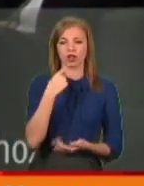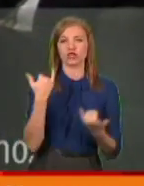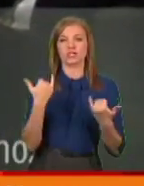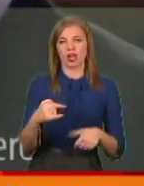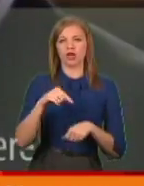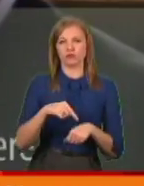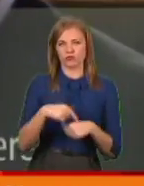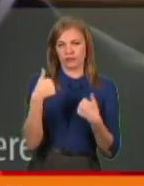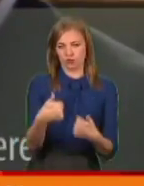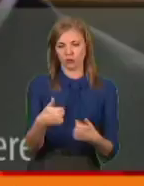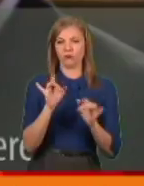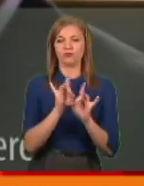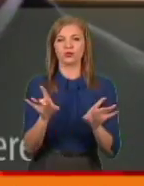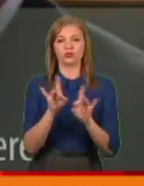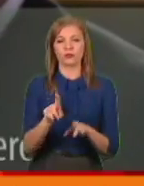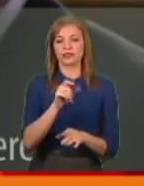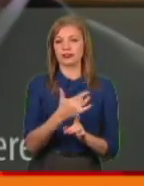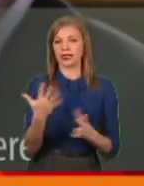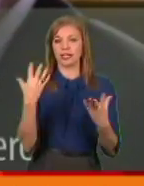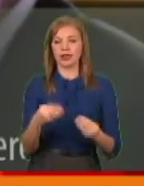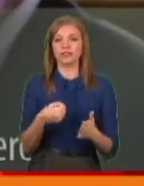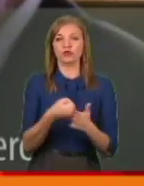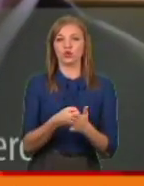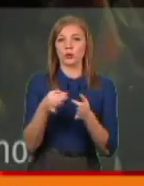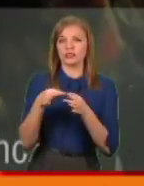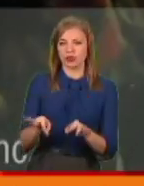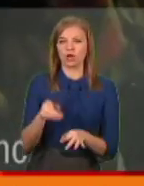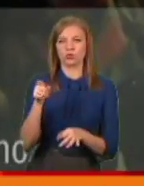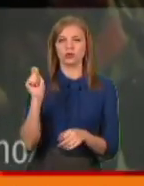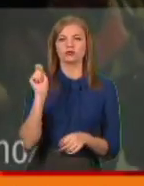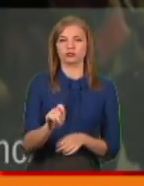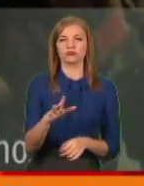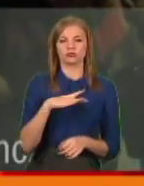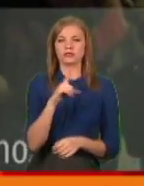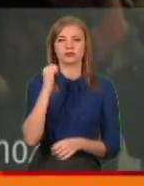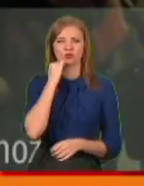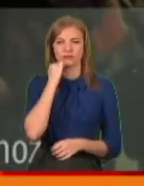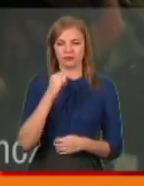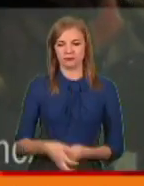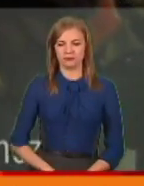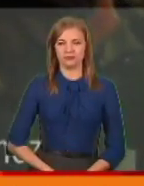зараз почуваються добре. Розповідають, за кілька днів до звільнення до них приїздили з Москви.